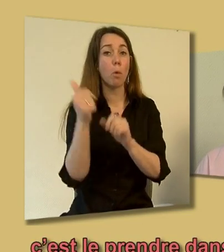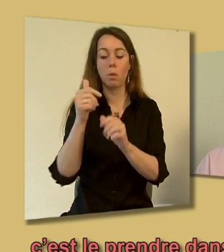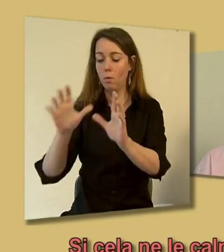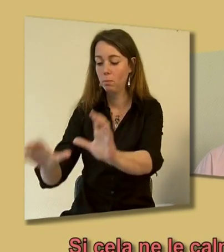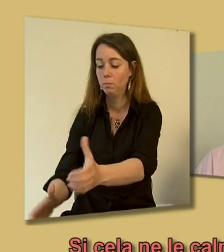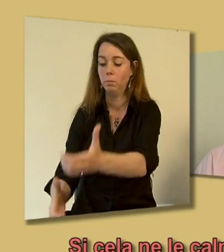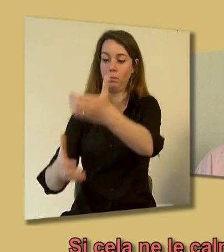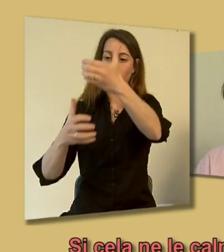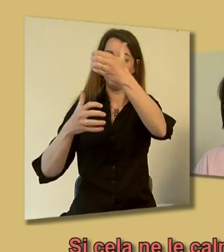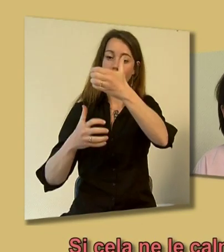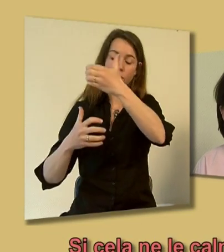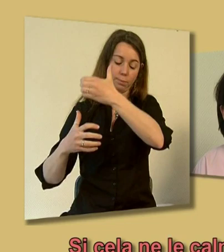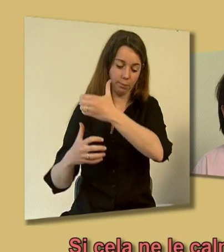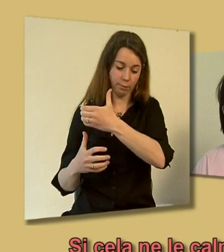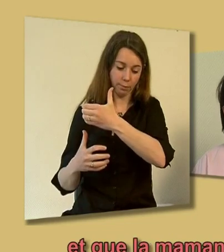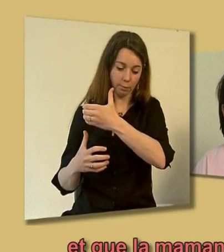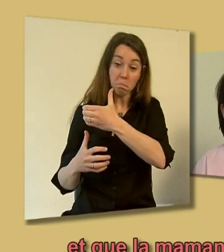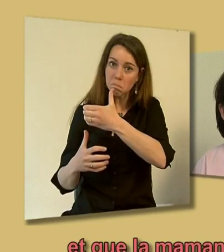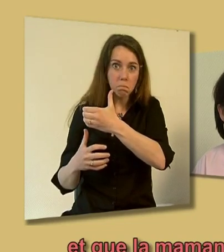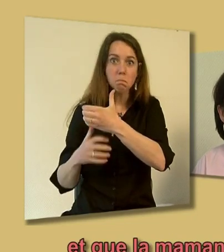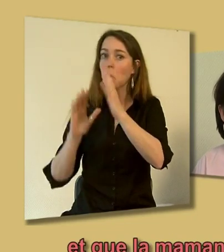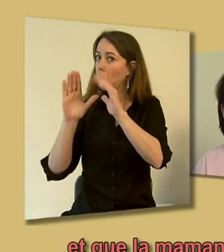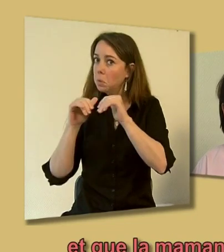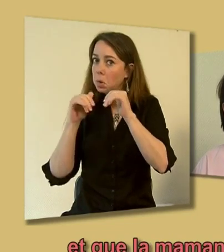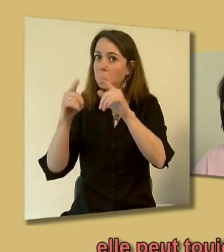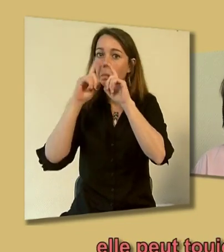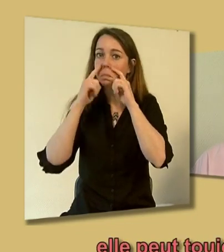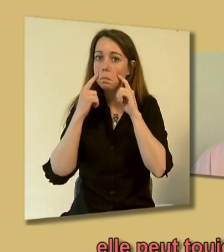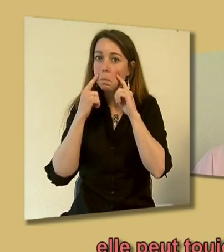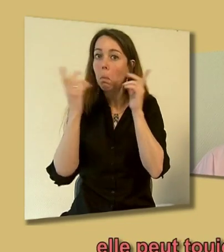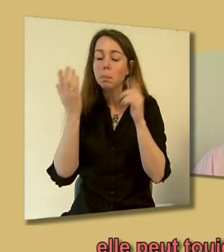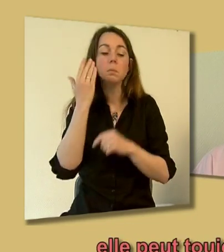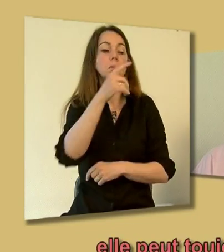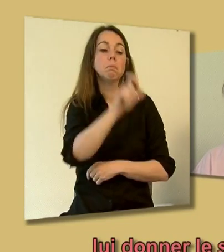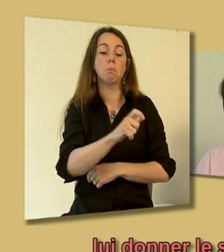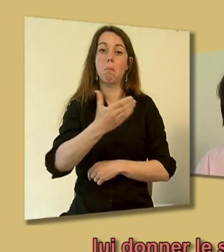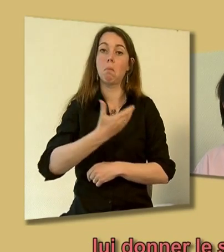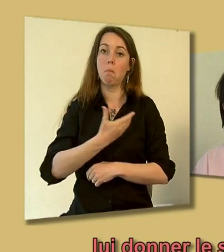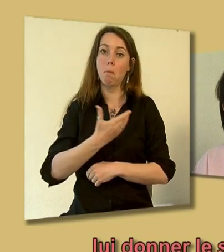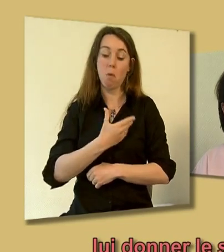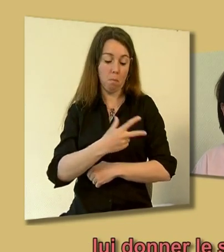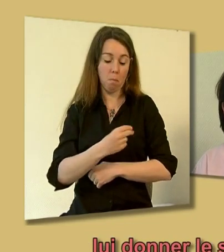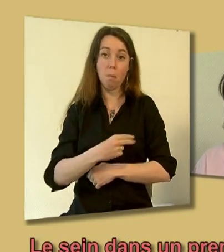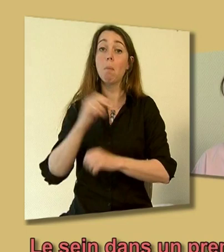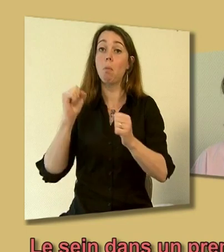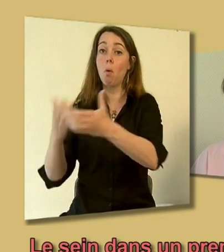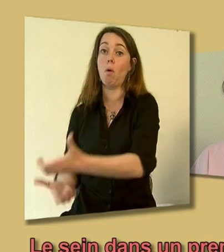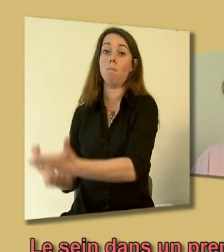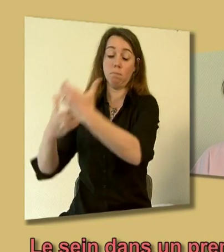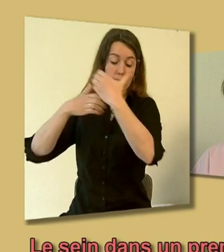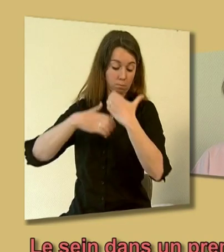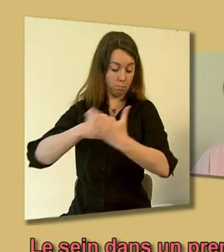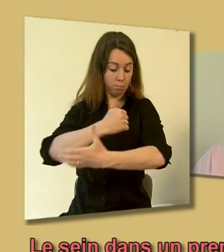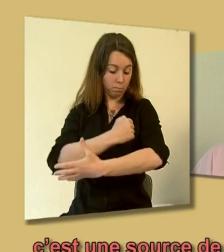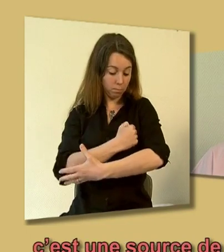Bon, si ça ne le calme pas, si la maman allaite, elle peut toujours lui donner le sein. Le sein, oui,